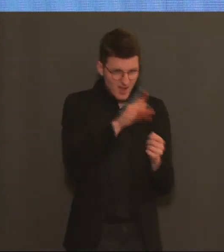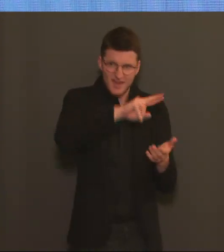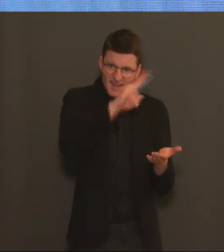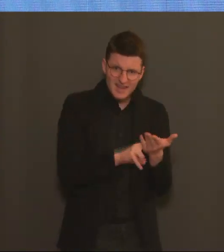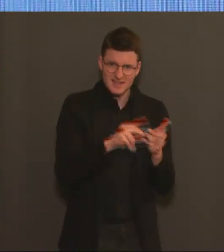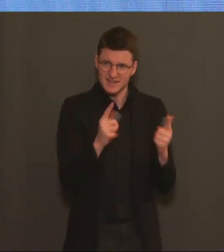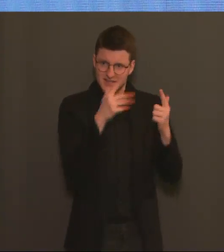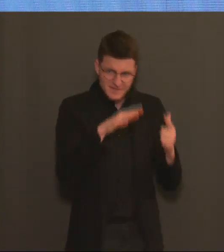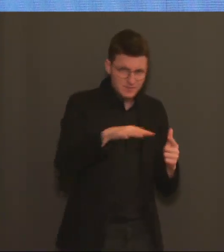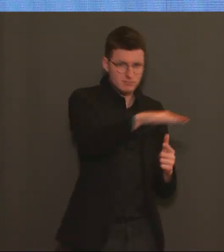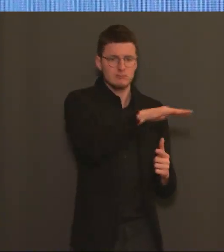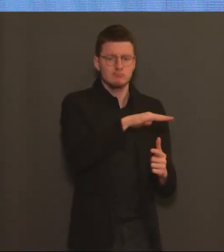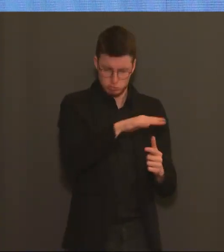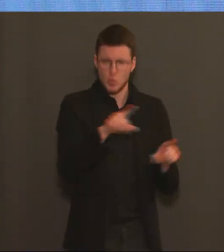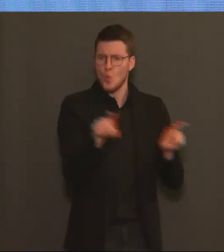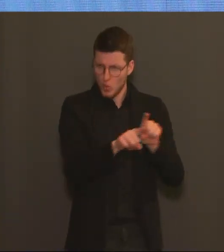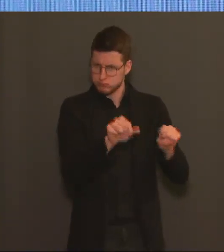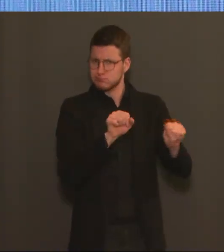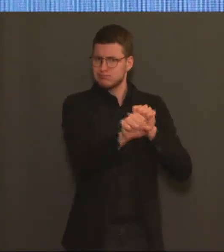de vaccins werkzaam zijn.